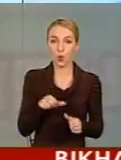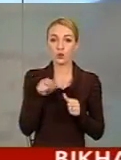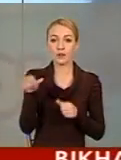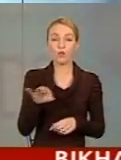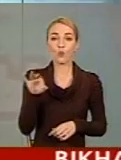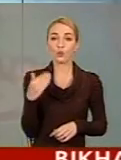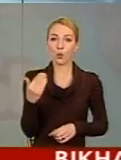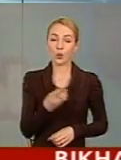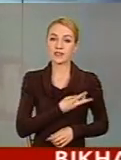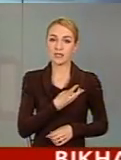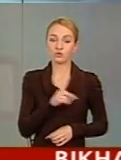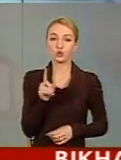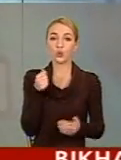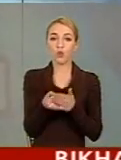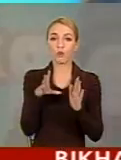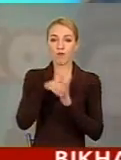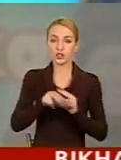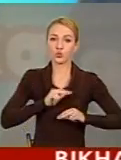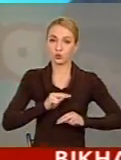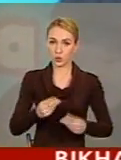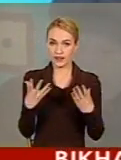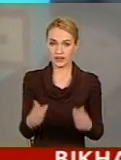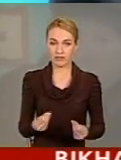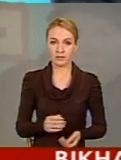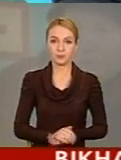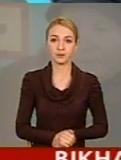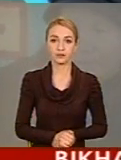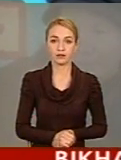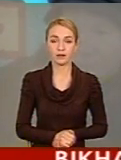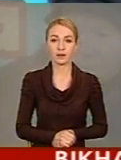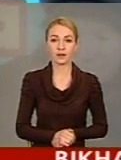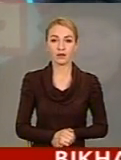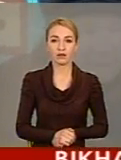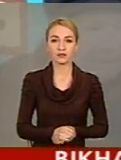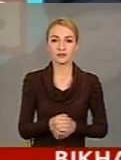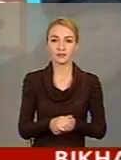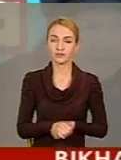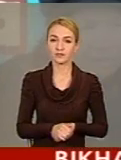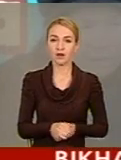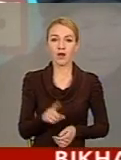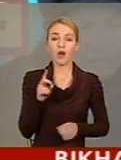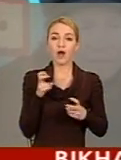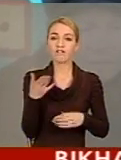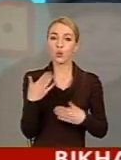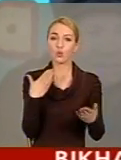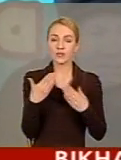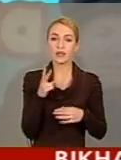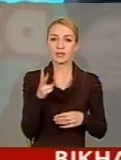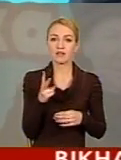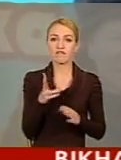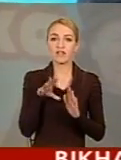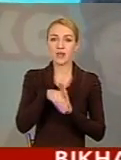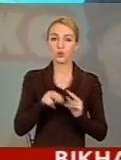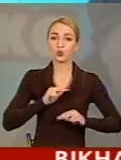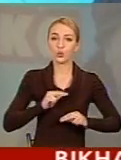ініціативу щодо впровадження трудоднів тарку ніхто не получав никто нас забы А как вы относитесь к ведению